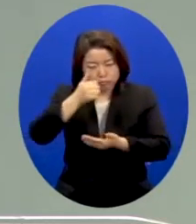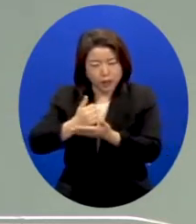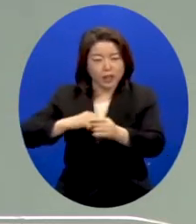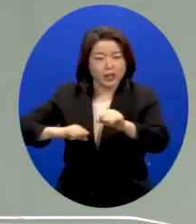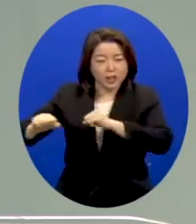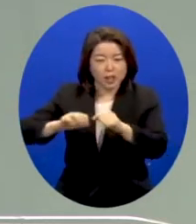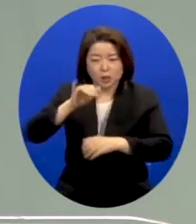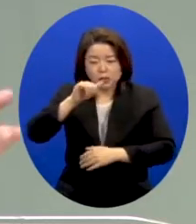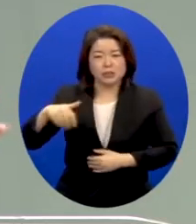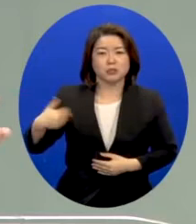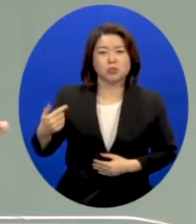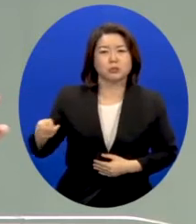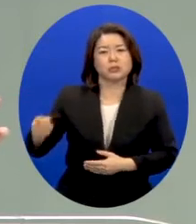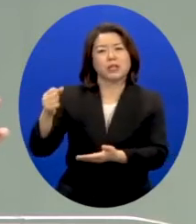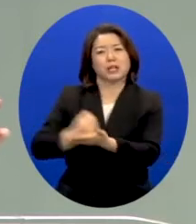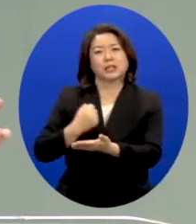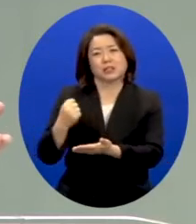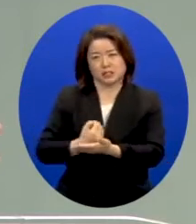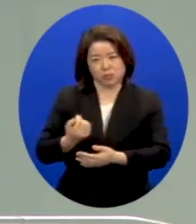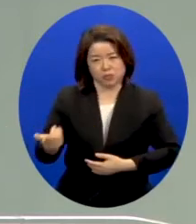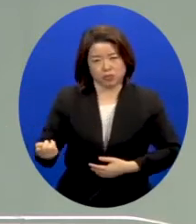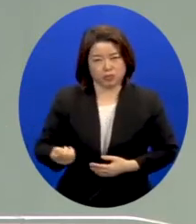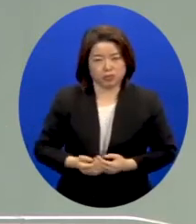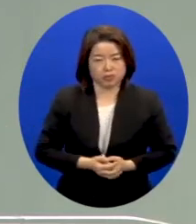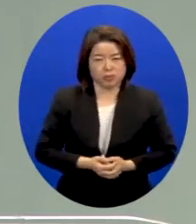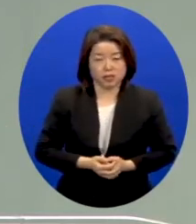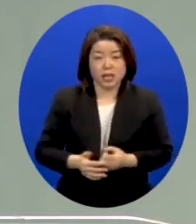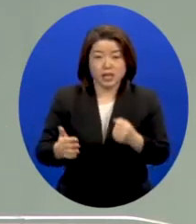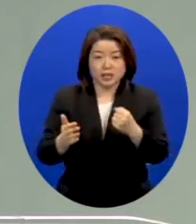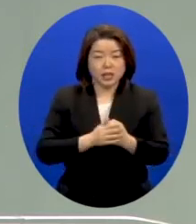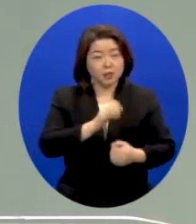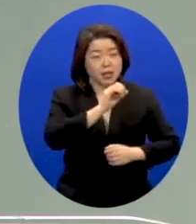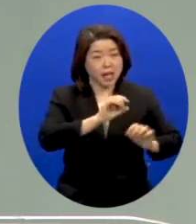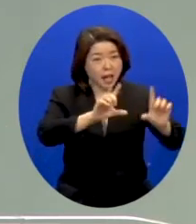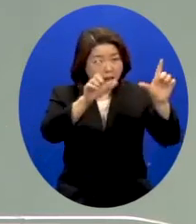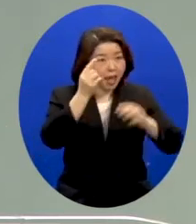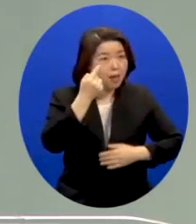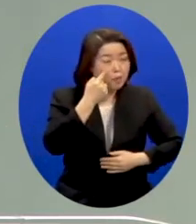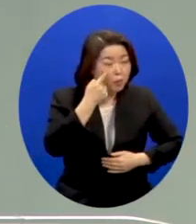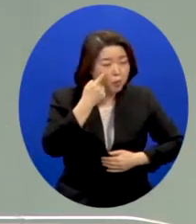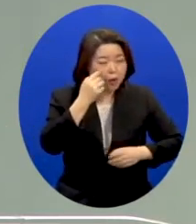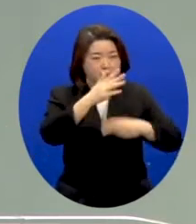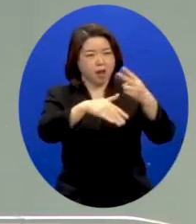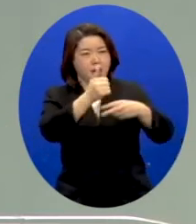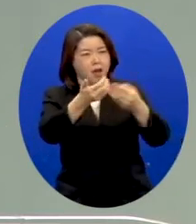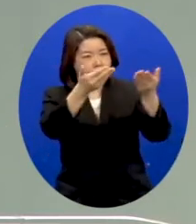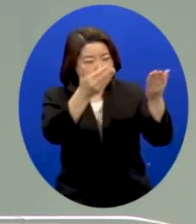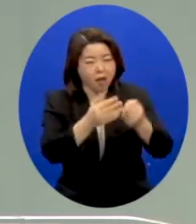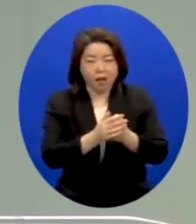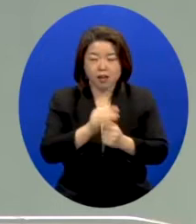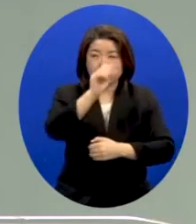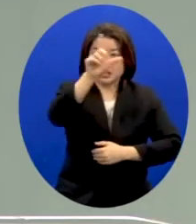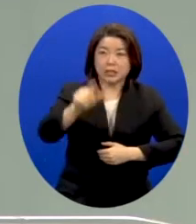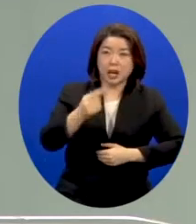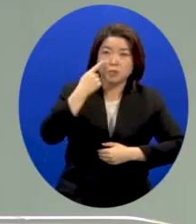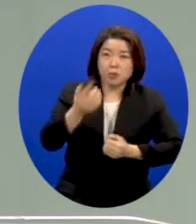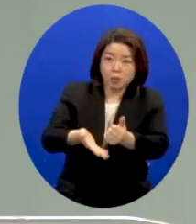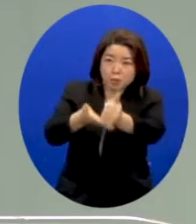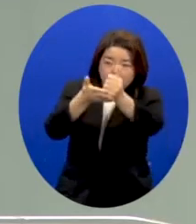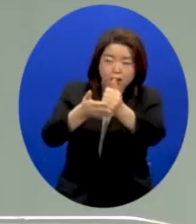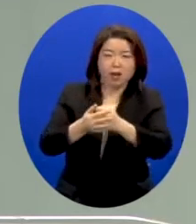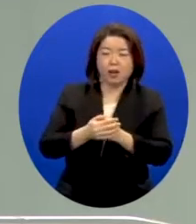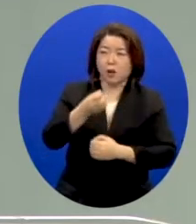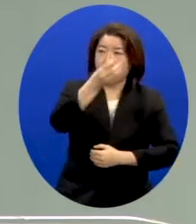모르는 것이 안타깝지요 그러니까 해를 보고 신이라고 하고 달을 보고 섬기고